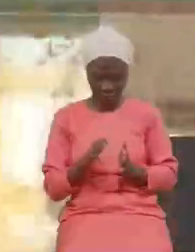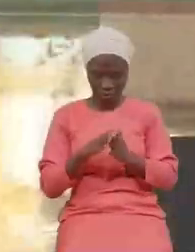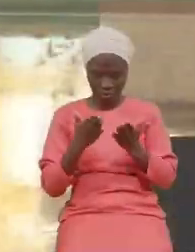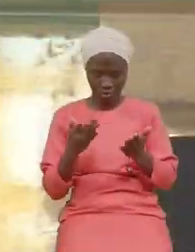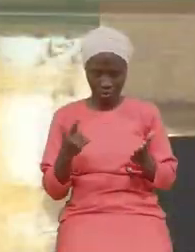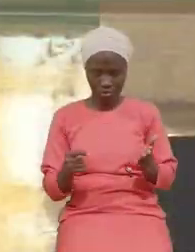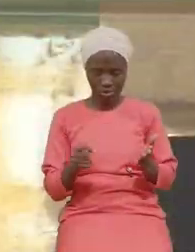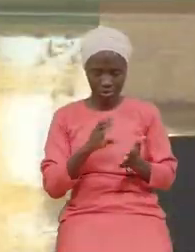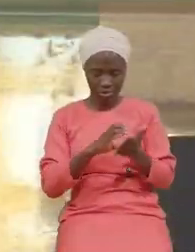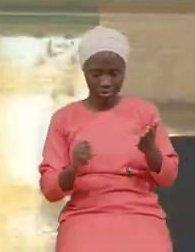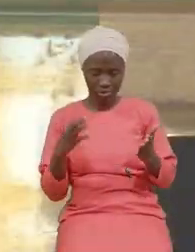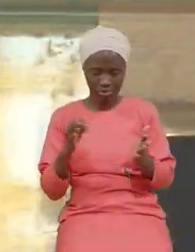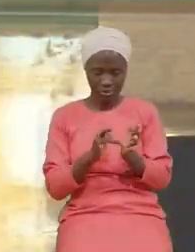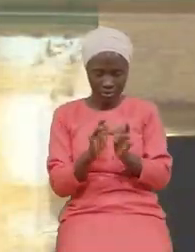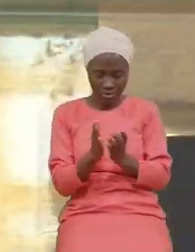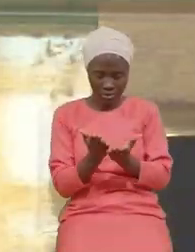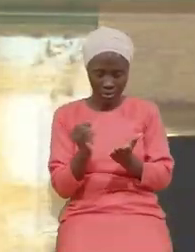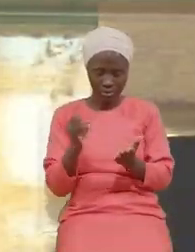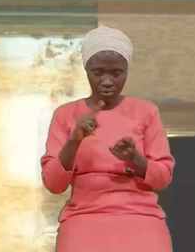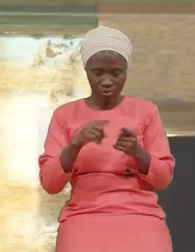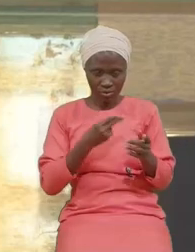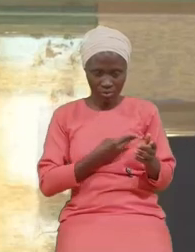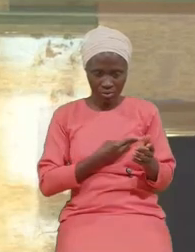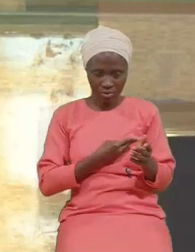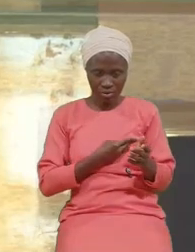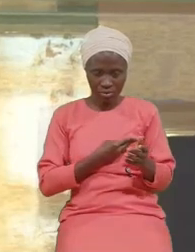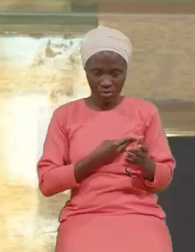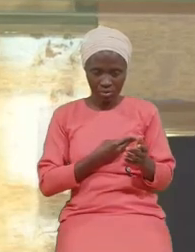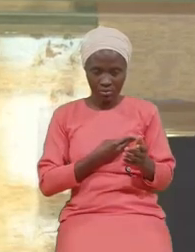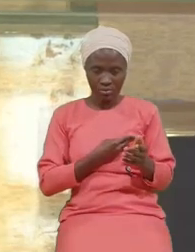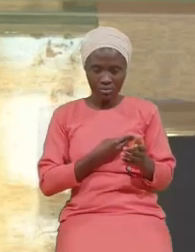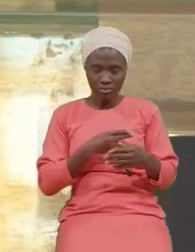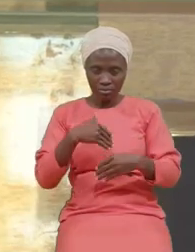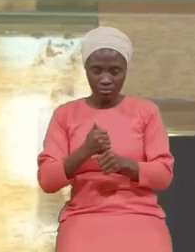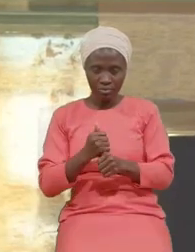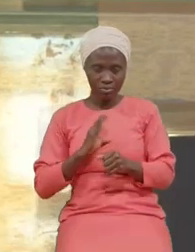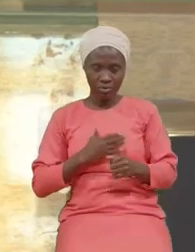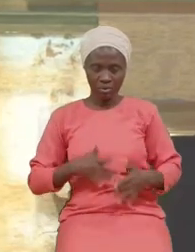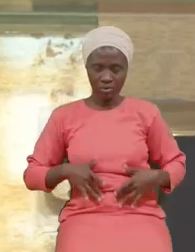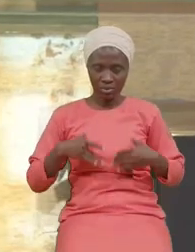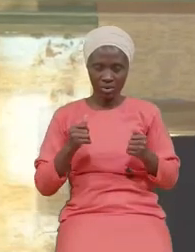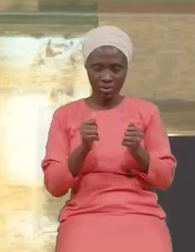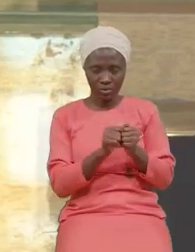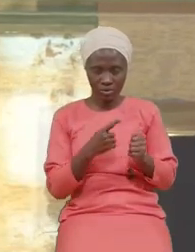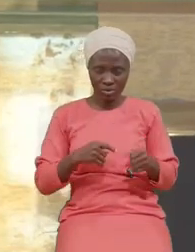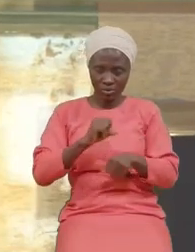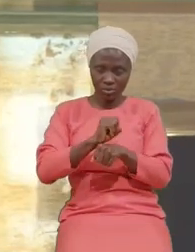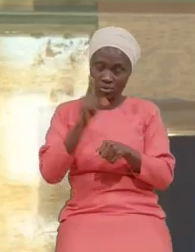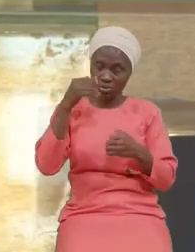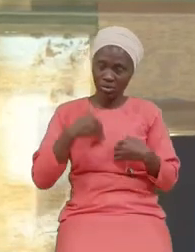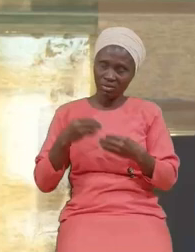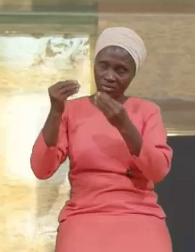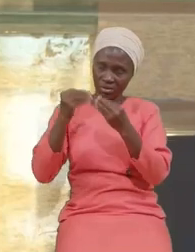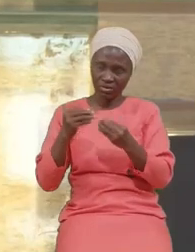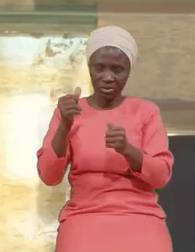ouvre-nous les pages de l'écriture fait aligner notre vie avec le devoir que tu nous